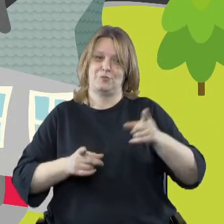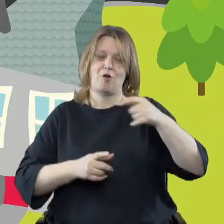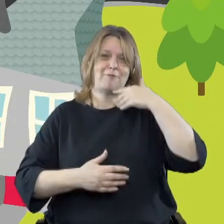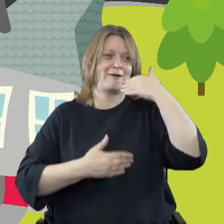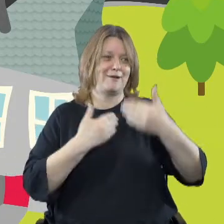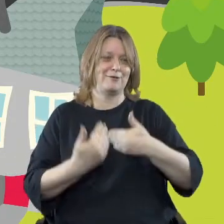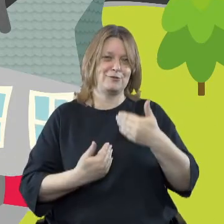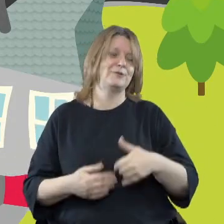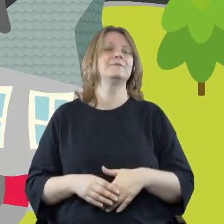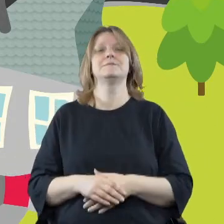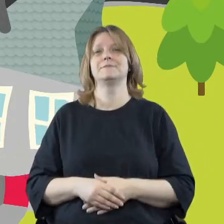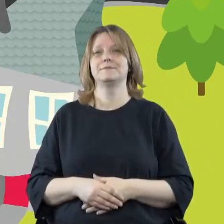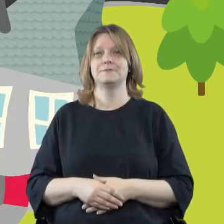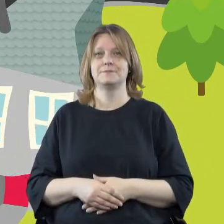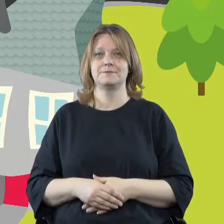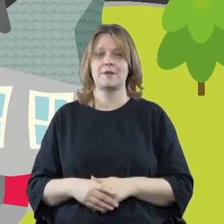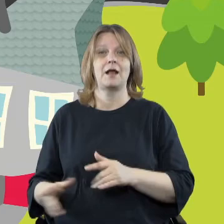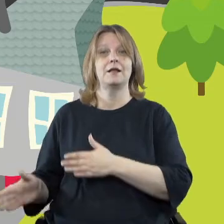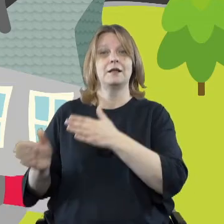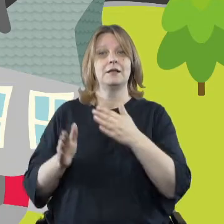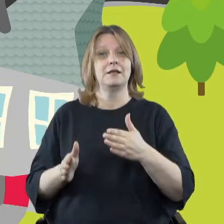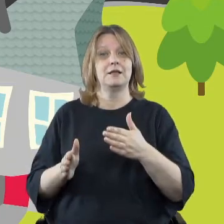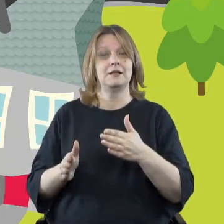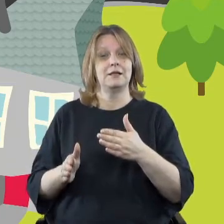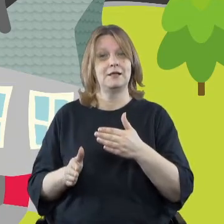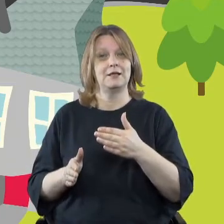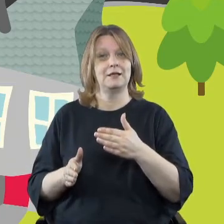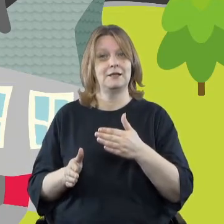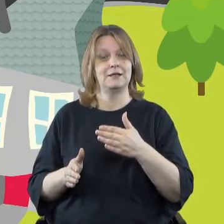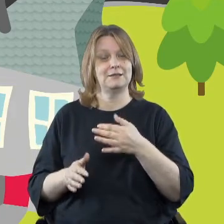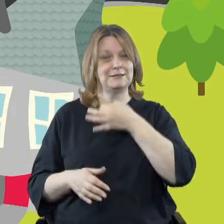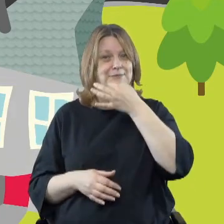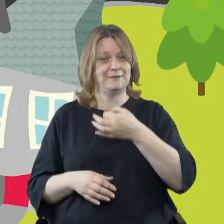Gratuluję. To kolejna teraz zagadka.